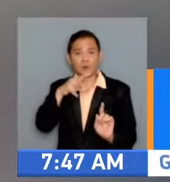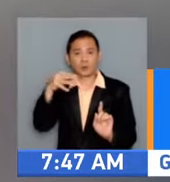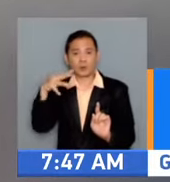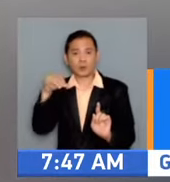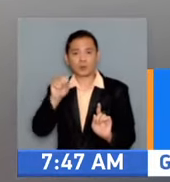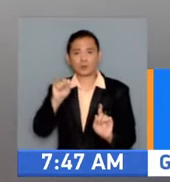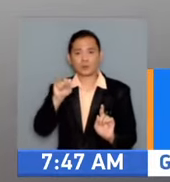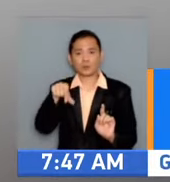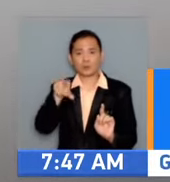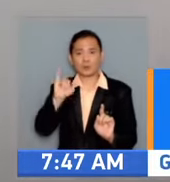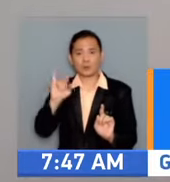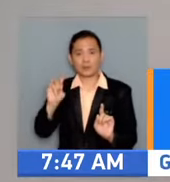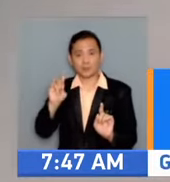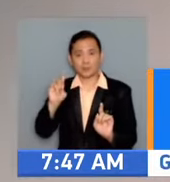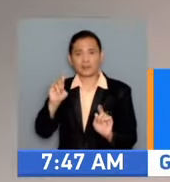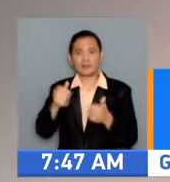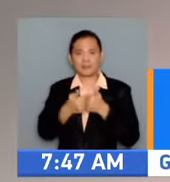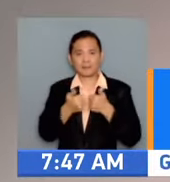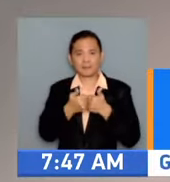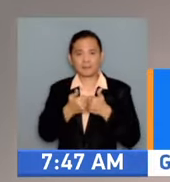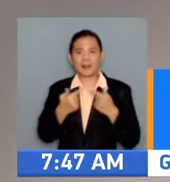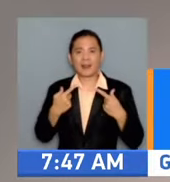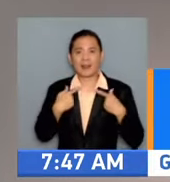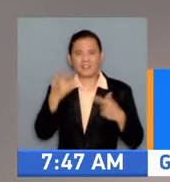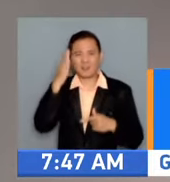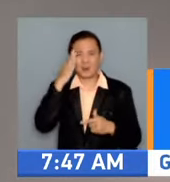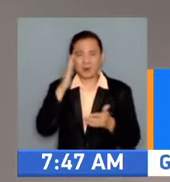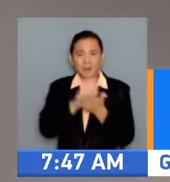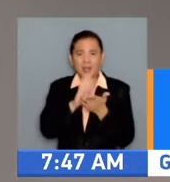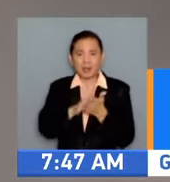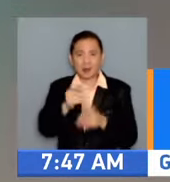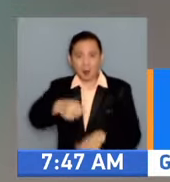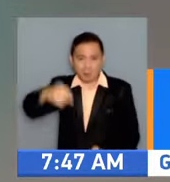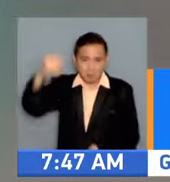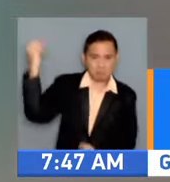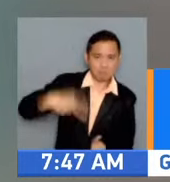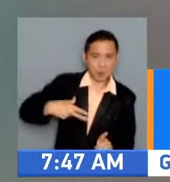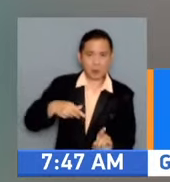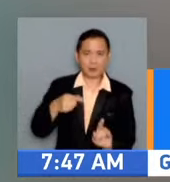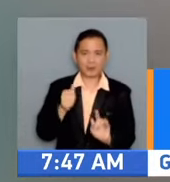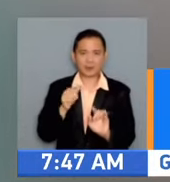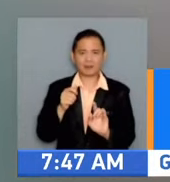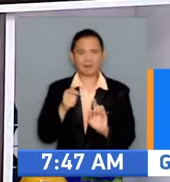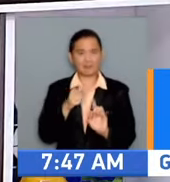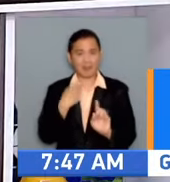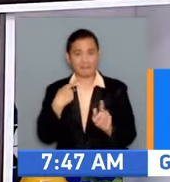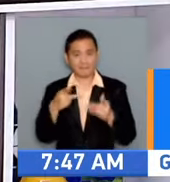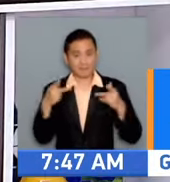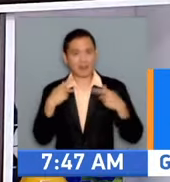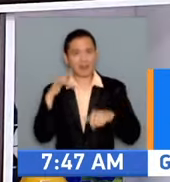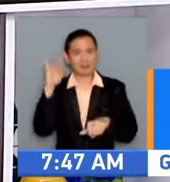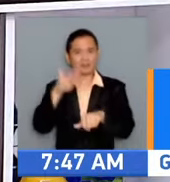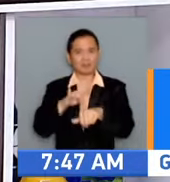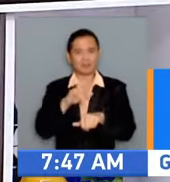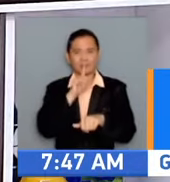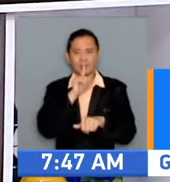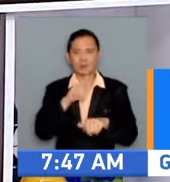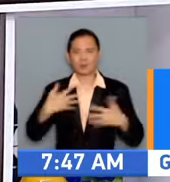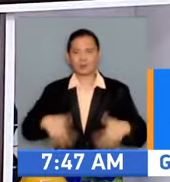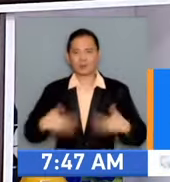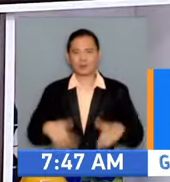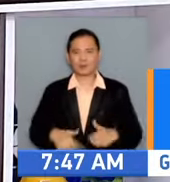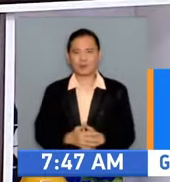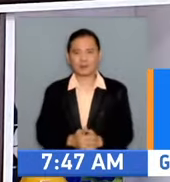yung dyaryo. Tapos ito, Jewel in the Palace. Ang daming nakakatuwa, sobra. Kitang-kita naman doon sa mga photos. Oo, oh,